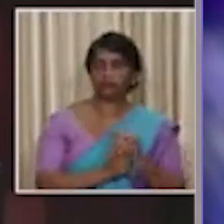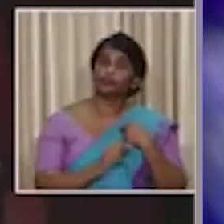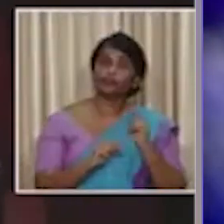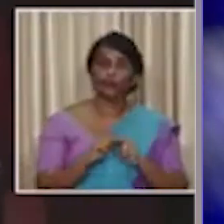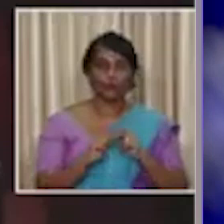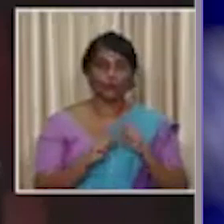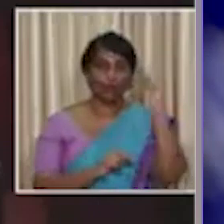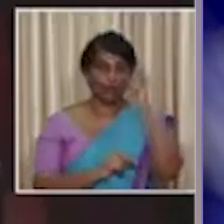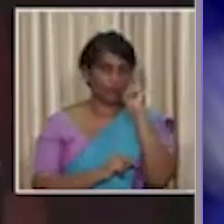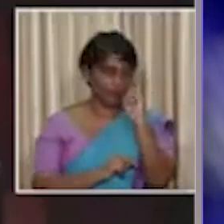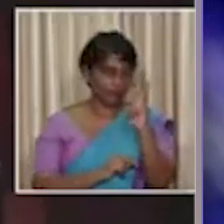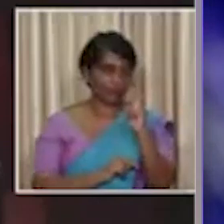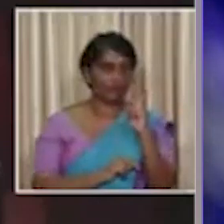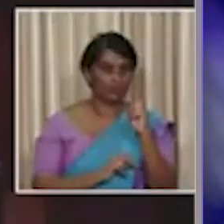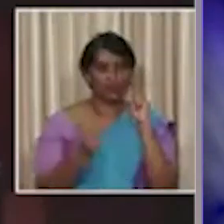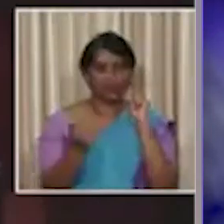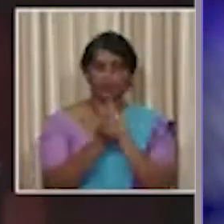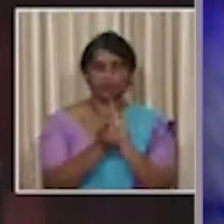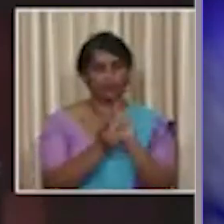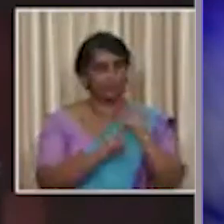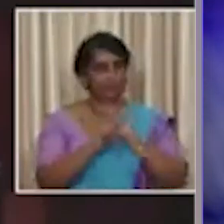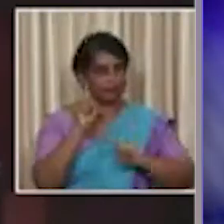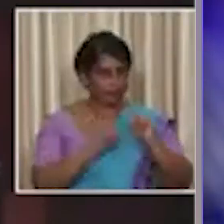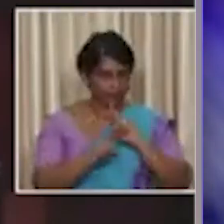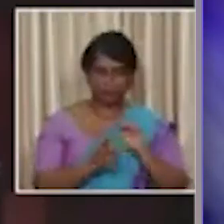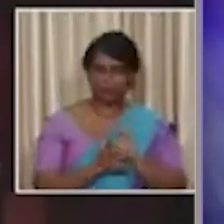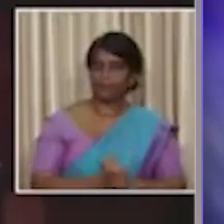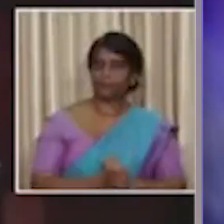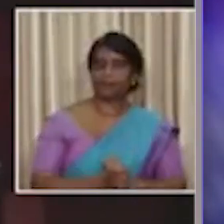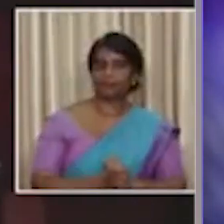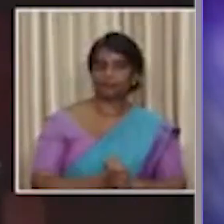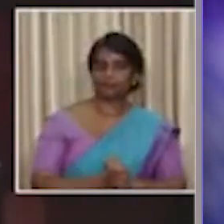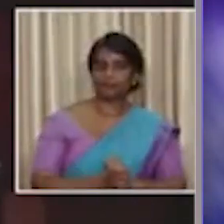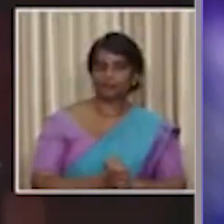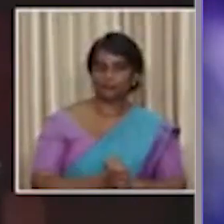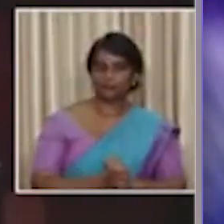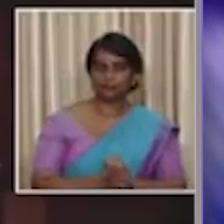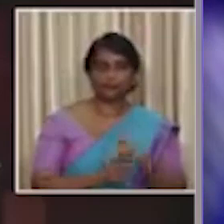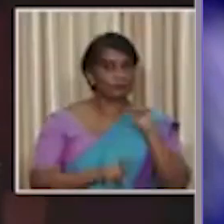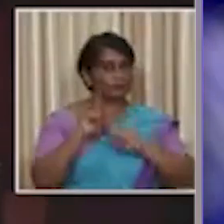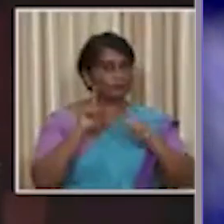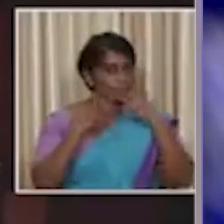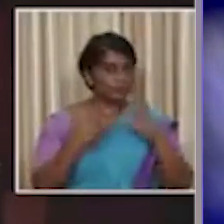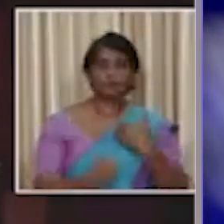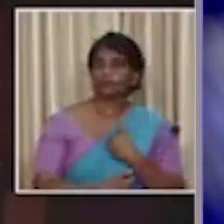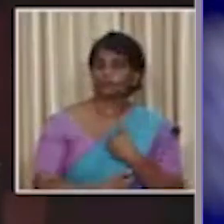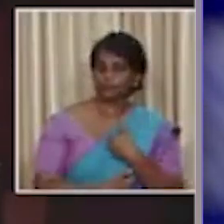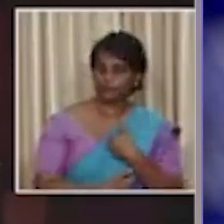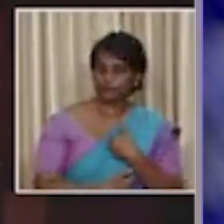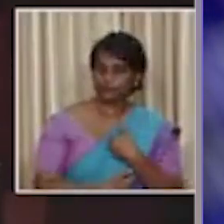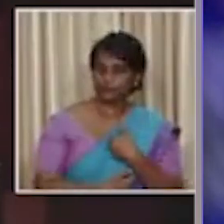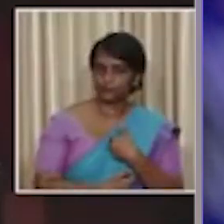நெருக்கடியை ஏற்படுத்தி நாட்டில் பேரழிவை ஏற்படுத்தியவர்களுக்கு யார் பொறுப்பு கூற வேண்டும் என்பதை உயர்நீதிமன்றம் பெயர்